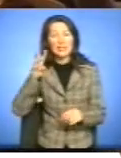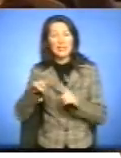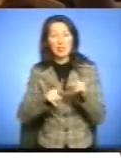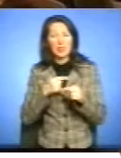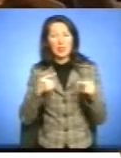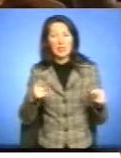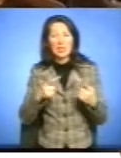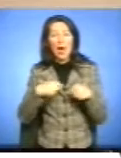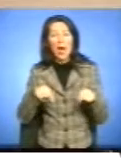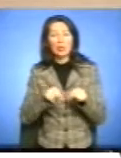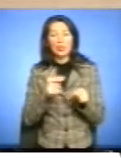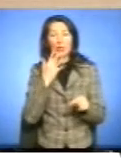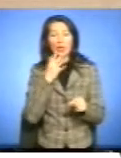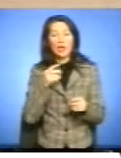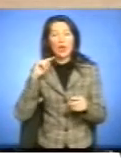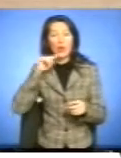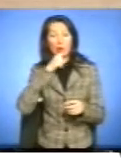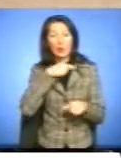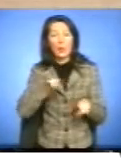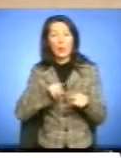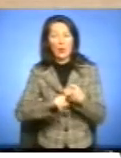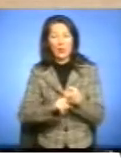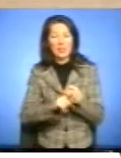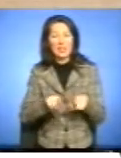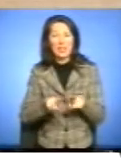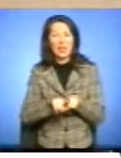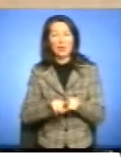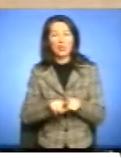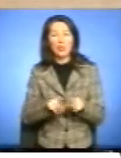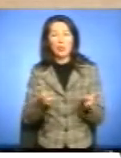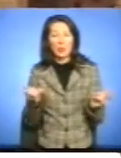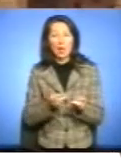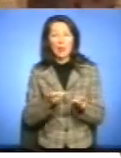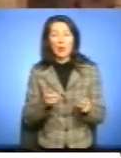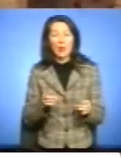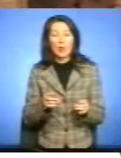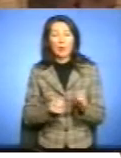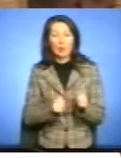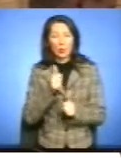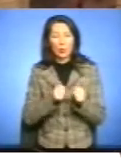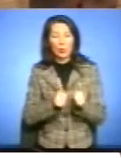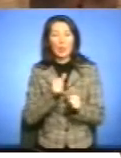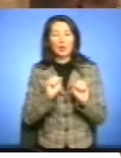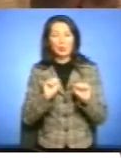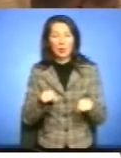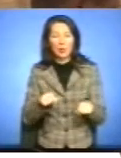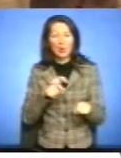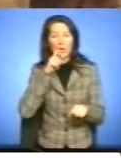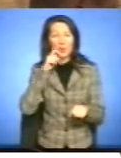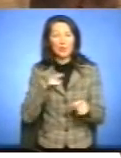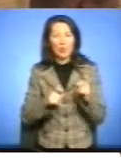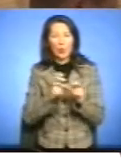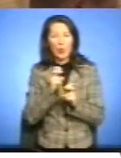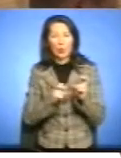галузях національної економіки пов'язані також з потребою підвищення конкурентоспроможності вітчизняної продукції на світових ринках під час